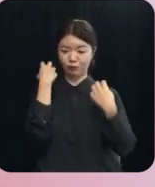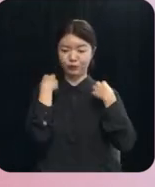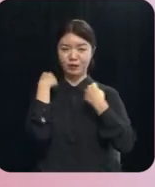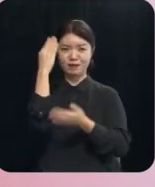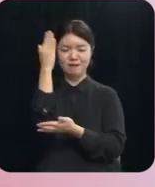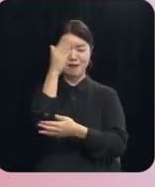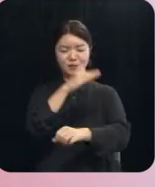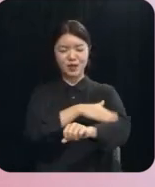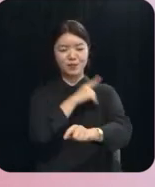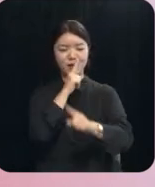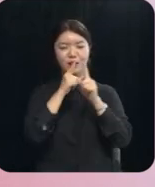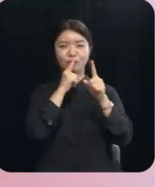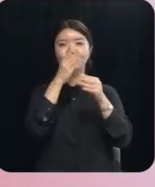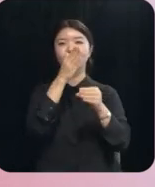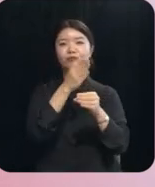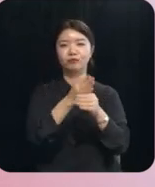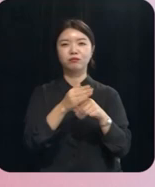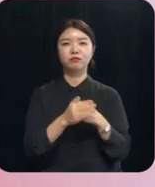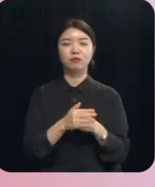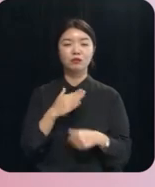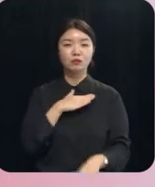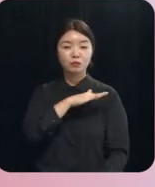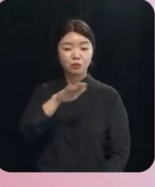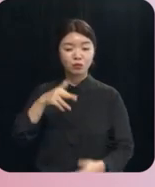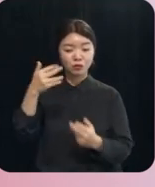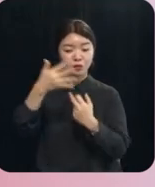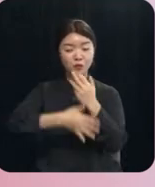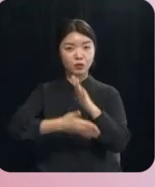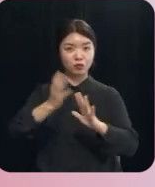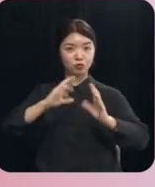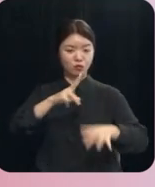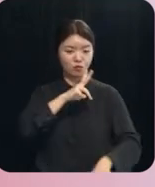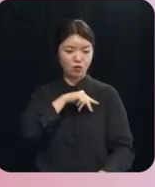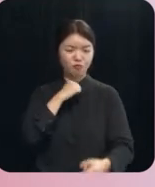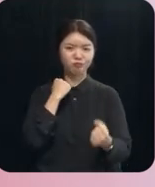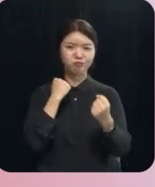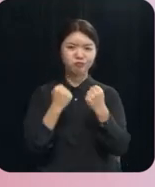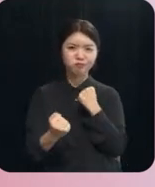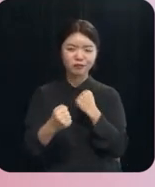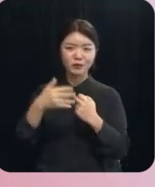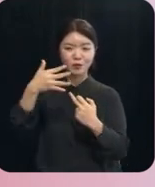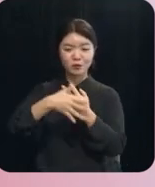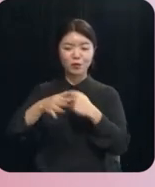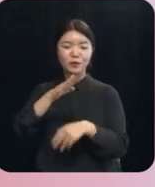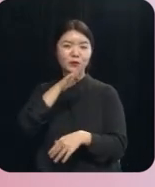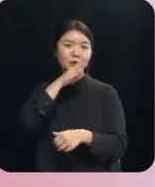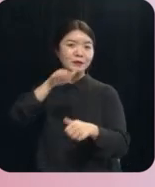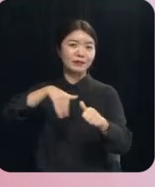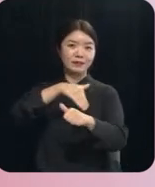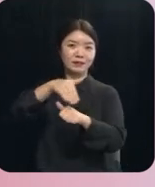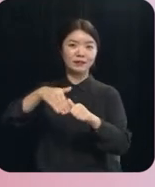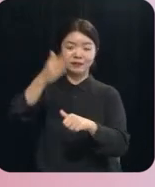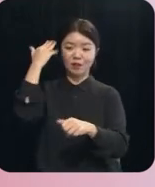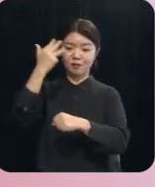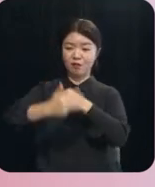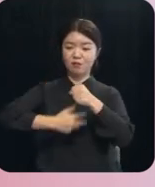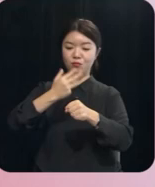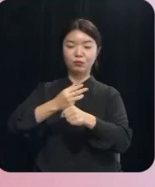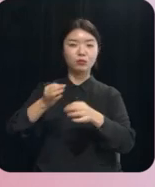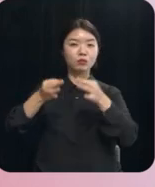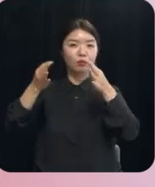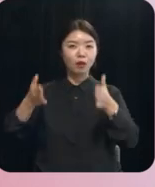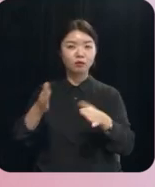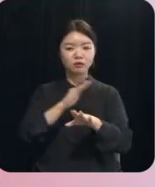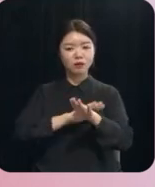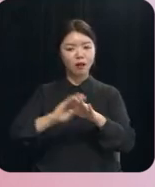있습니다. 제기도 서귀포의 국회의임에도 불구하고 서귀포의 현실은 지난 8년 동안에